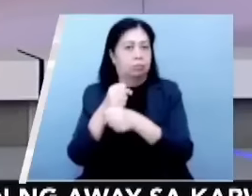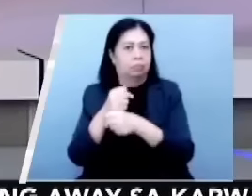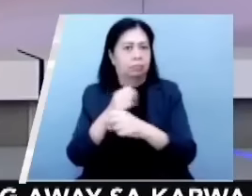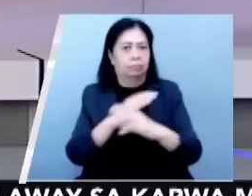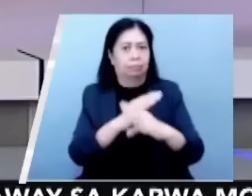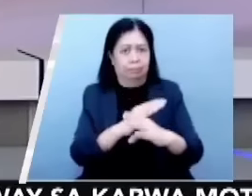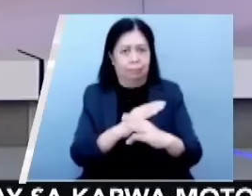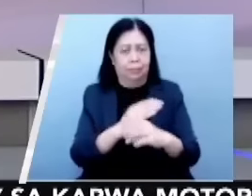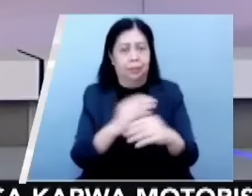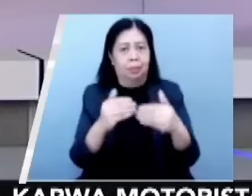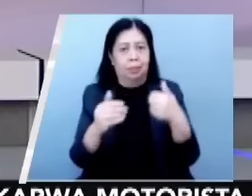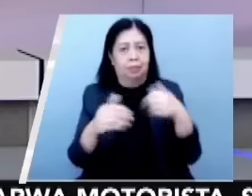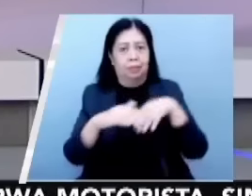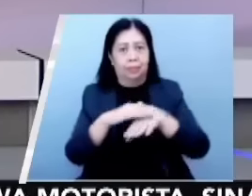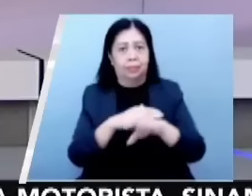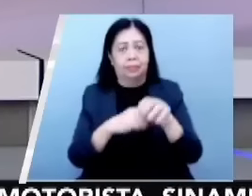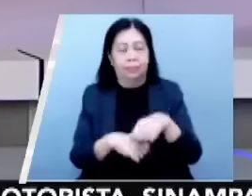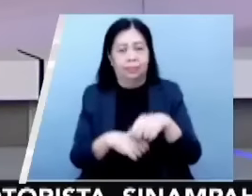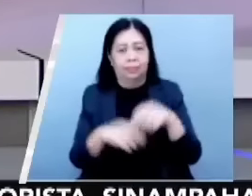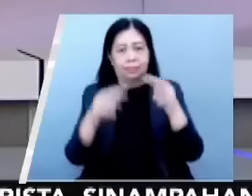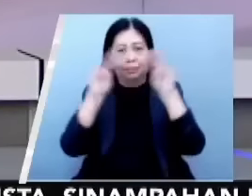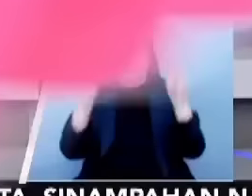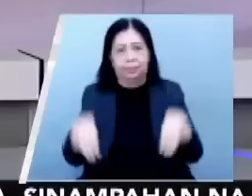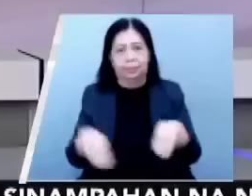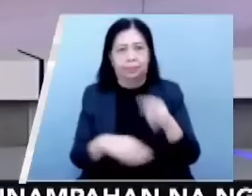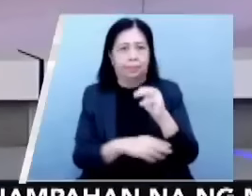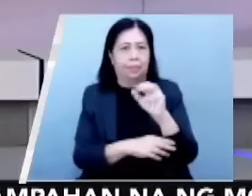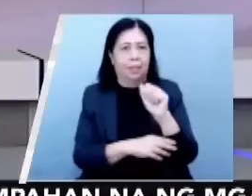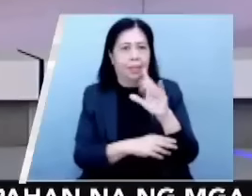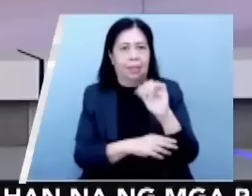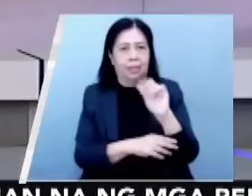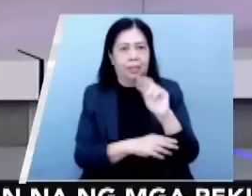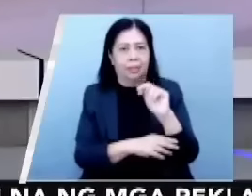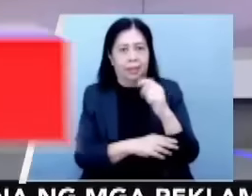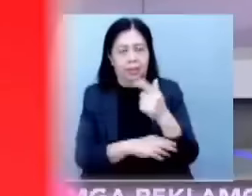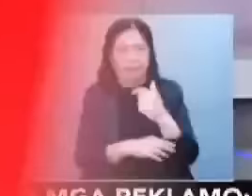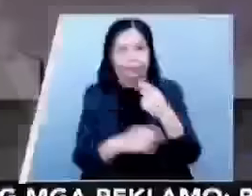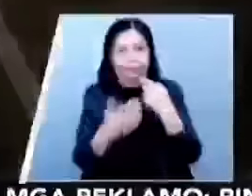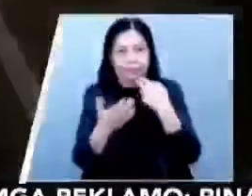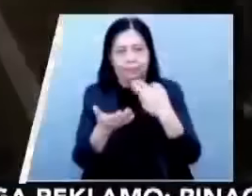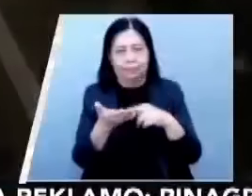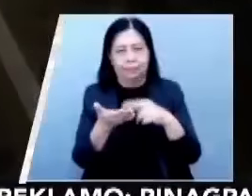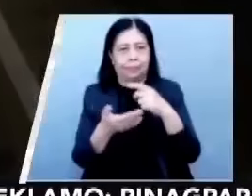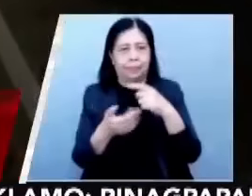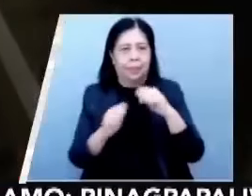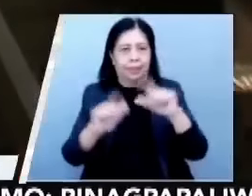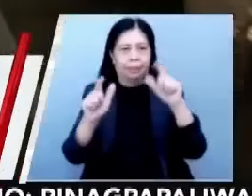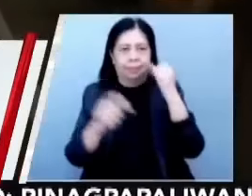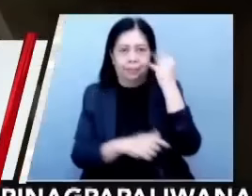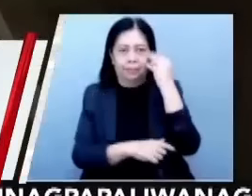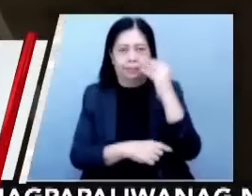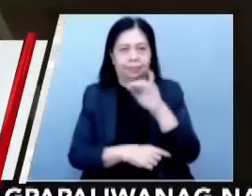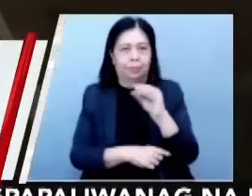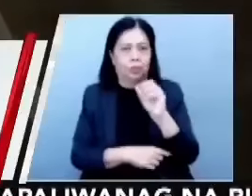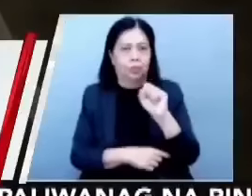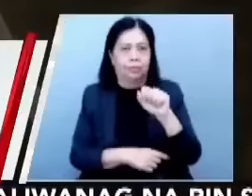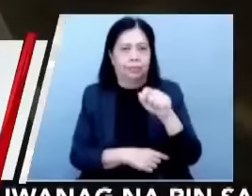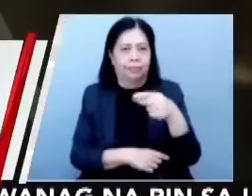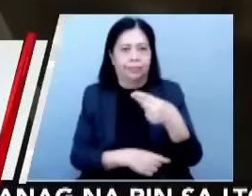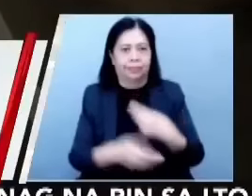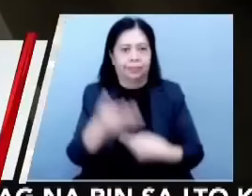pa makalapit sa Malacanang. At nakatutok live si Joseph Moro. Joseph.